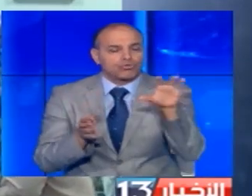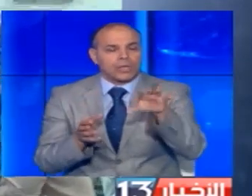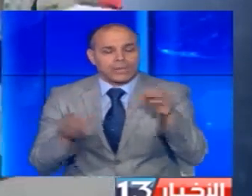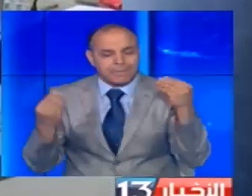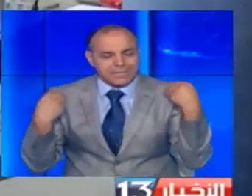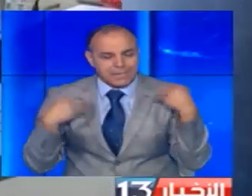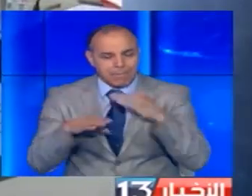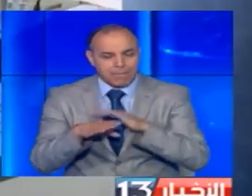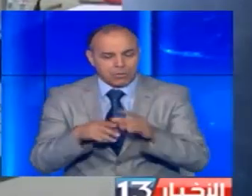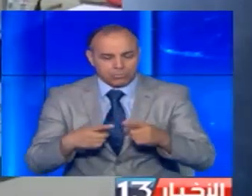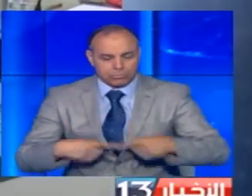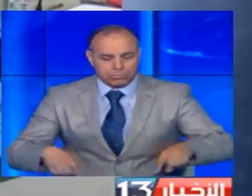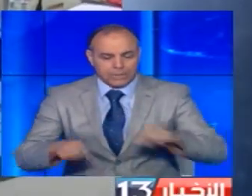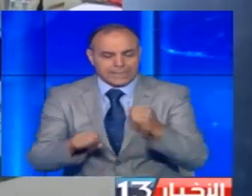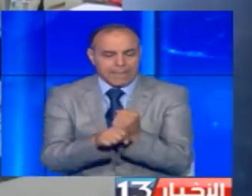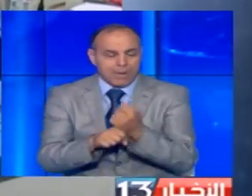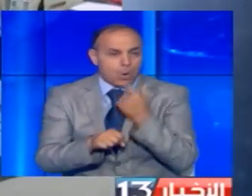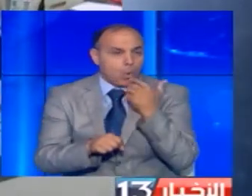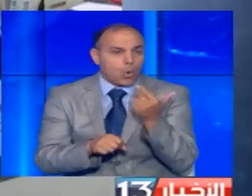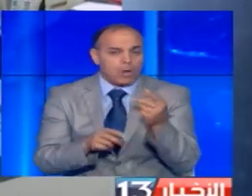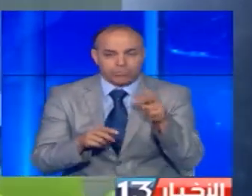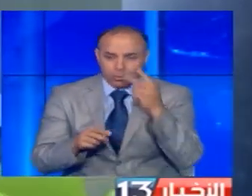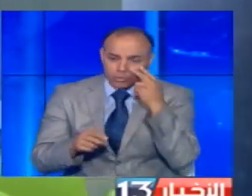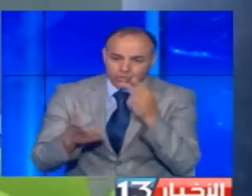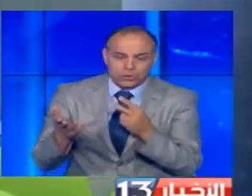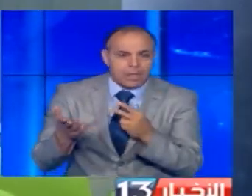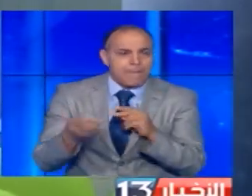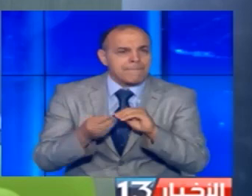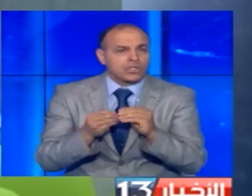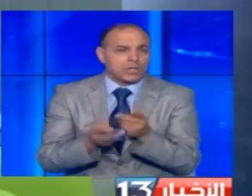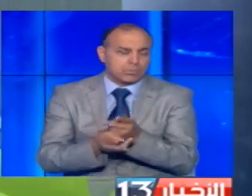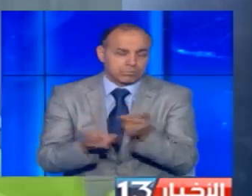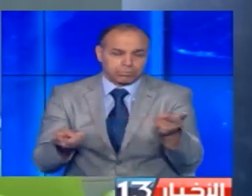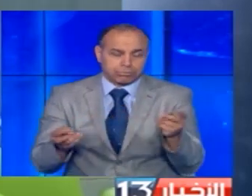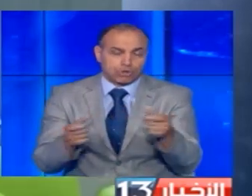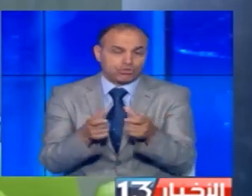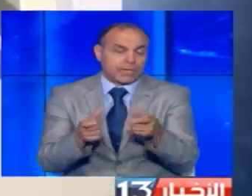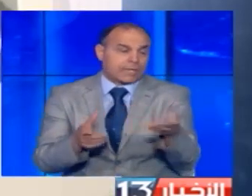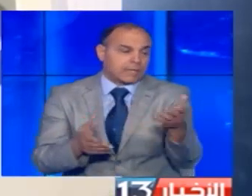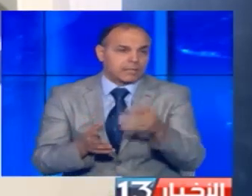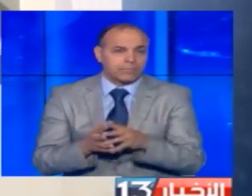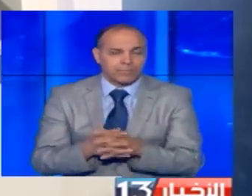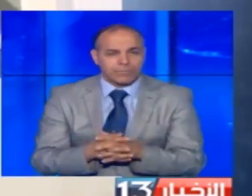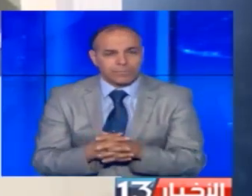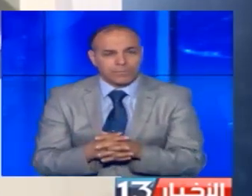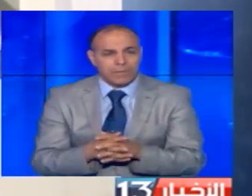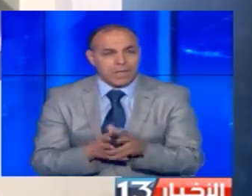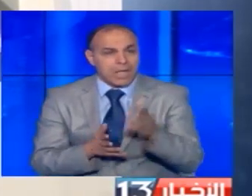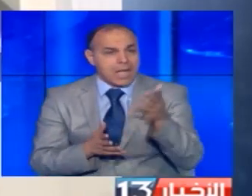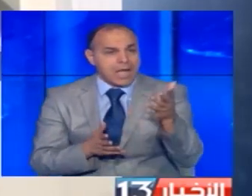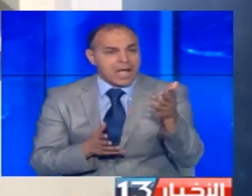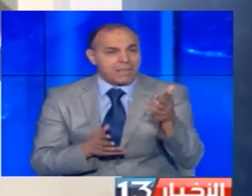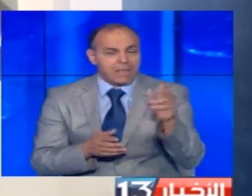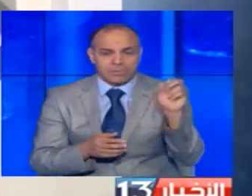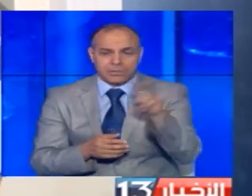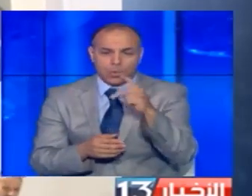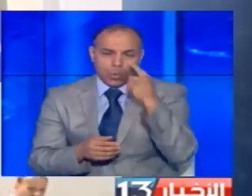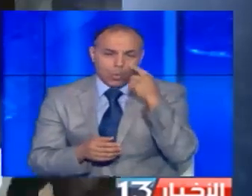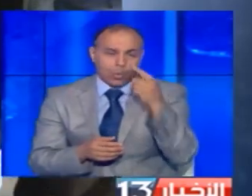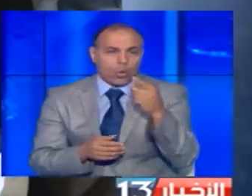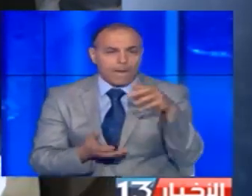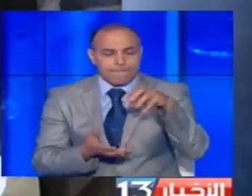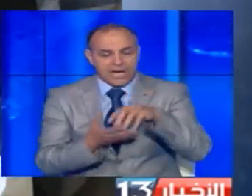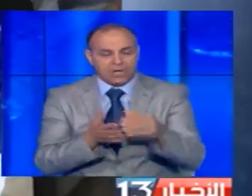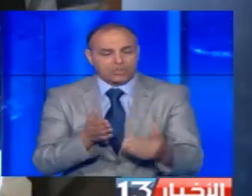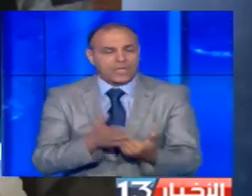محور جلسه عمل تم خلالها الوقوف على ابرز اشكاليات هذه المؤسسات وتم في اطار هذه الزياره افتتاح المقر